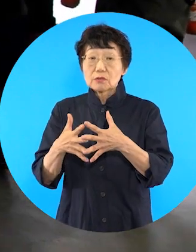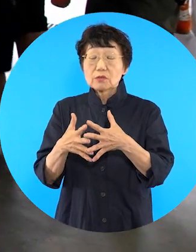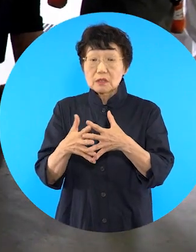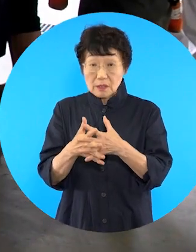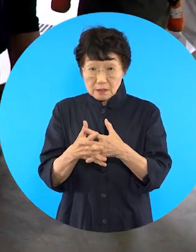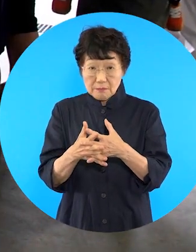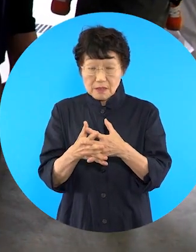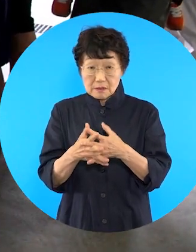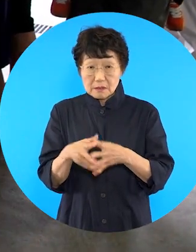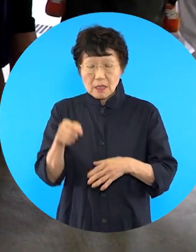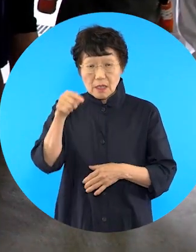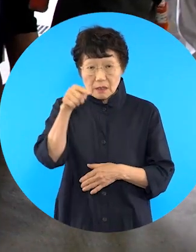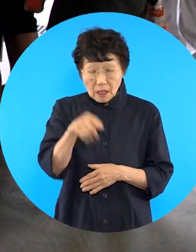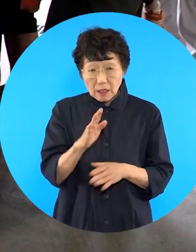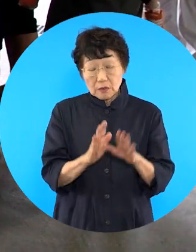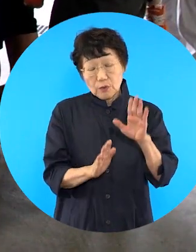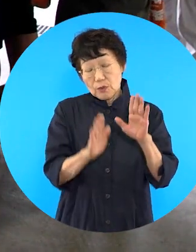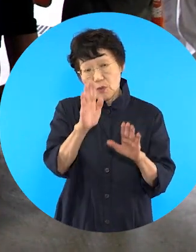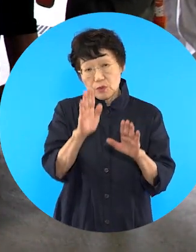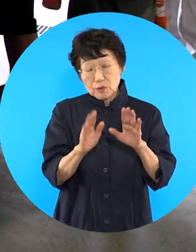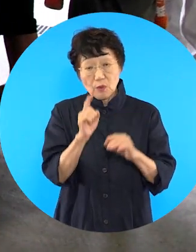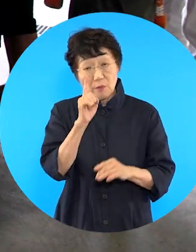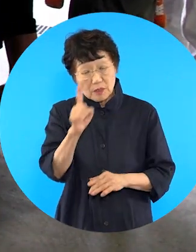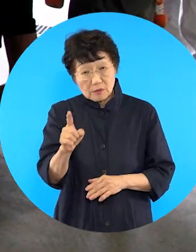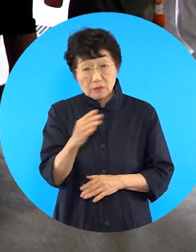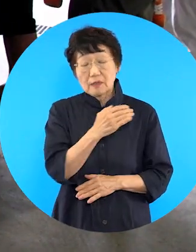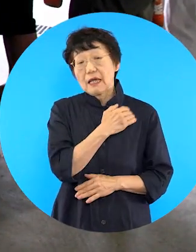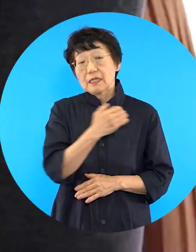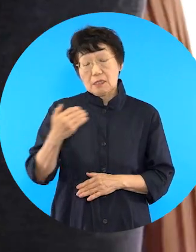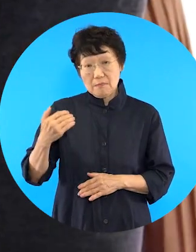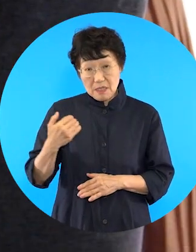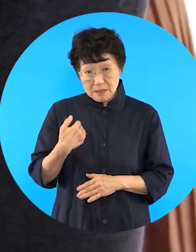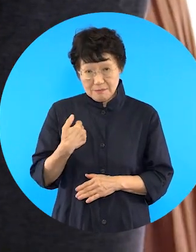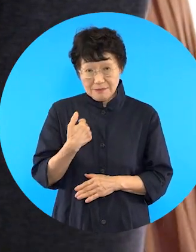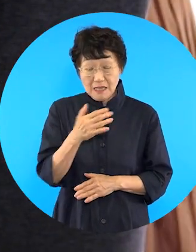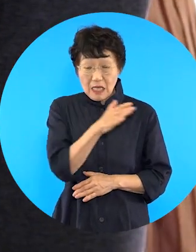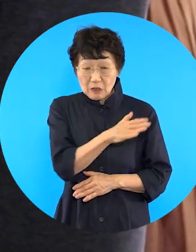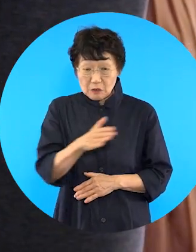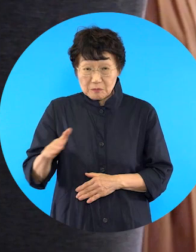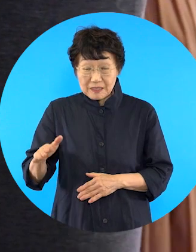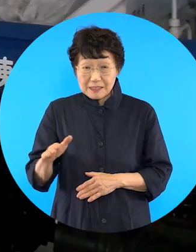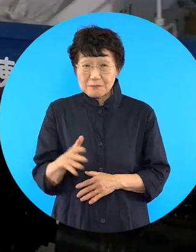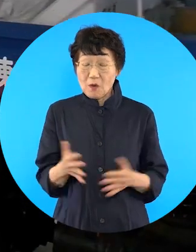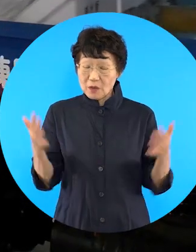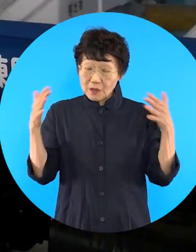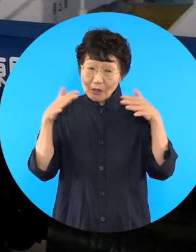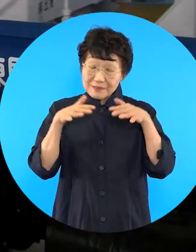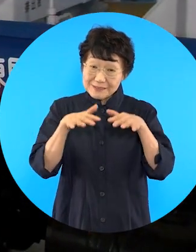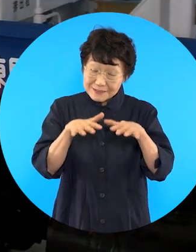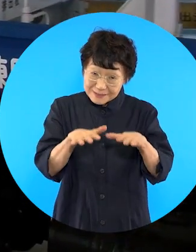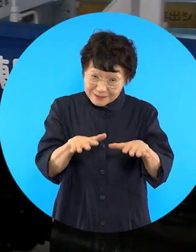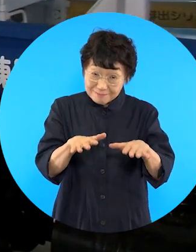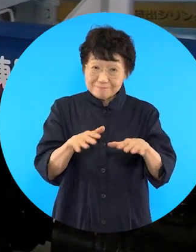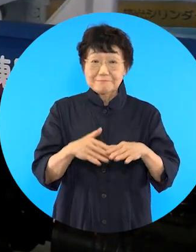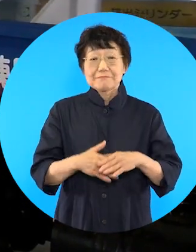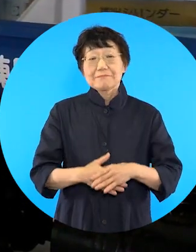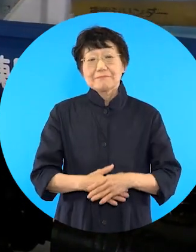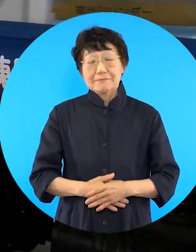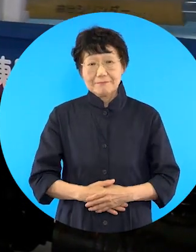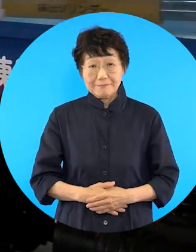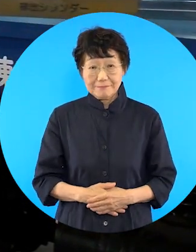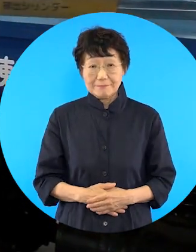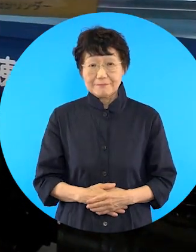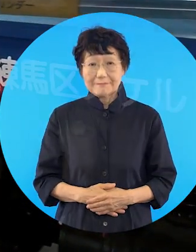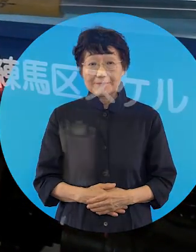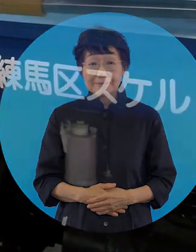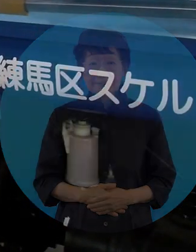清掃車に積み込まれる様子を見ることができるスケルトン車も登場。子どもたちは興味津々で見入っていました